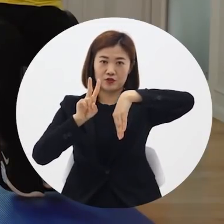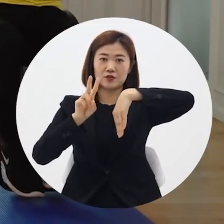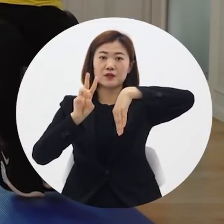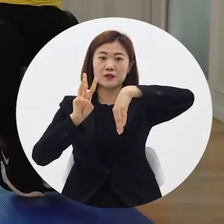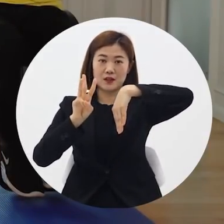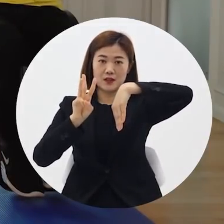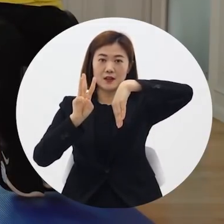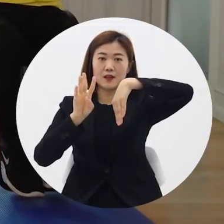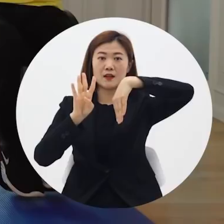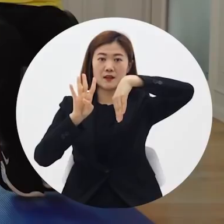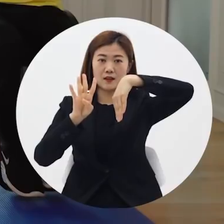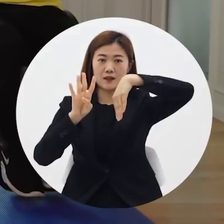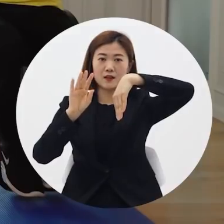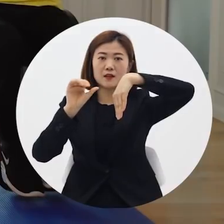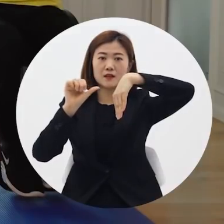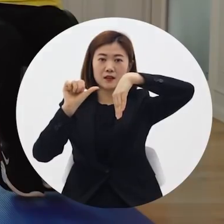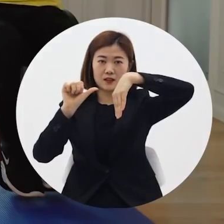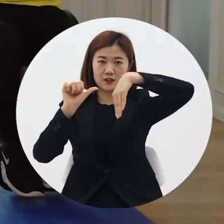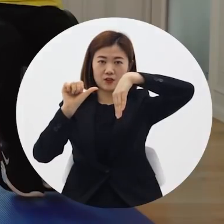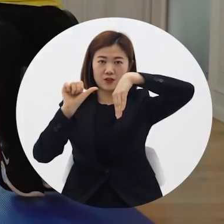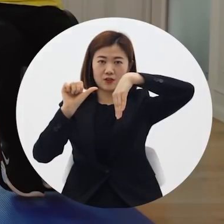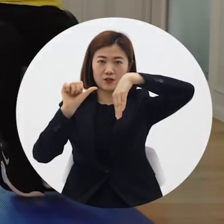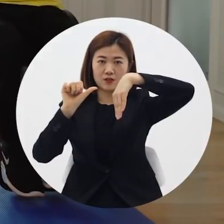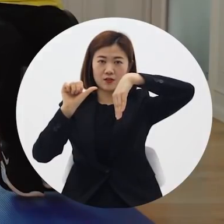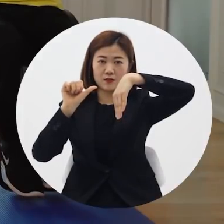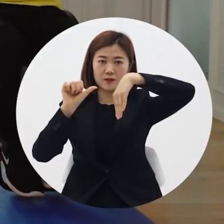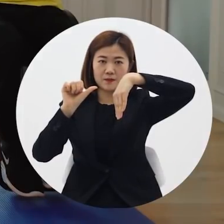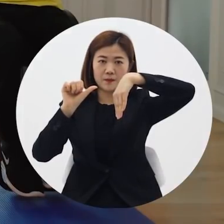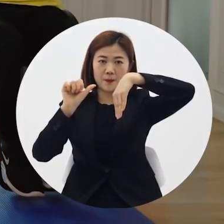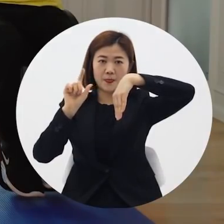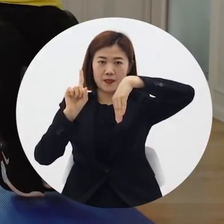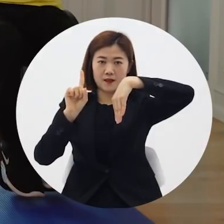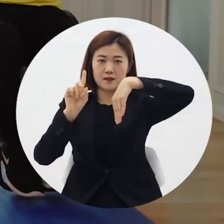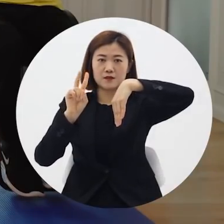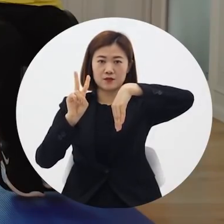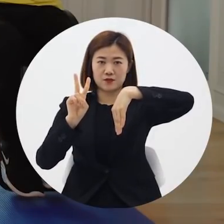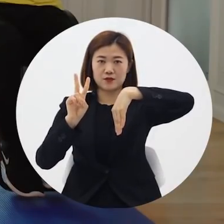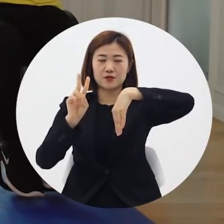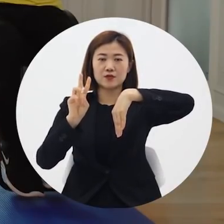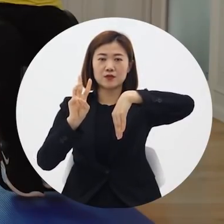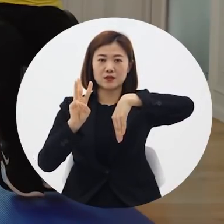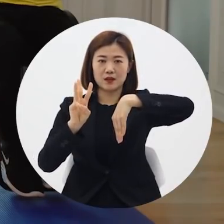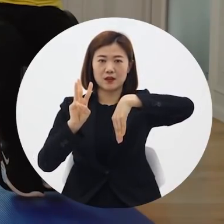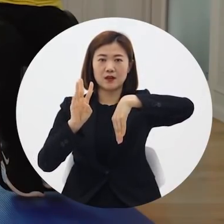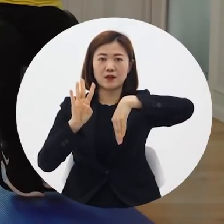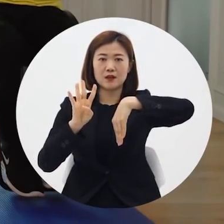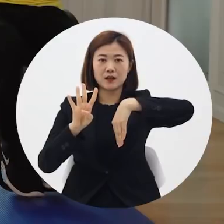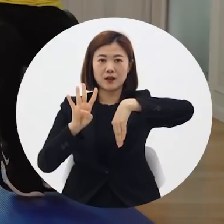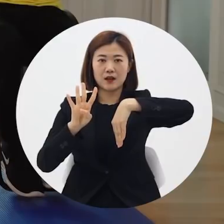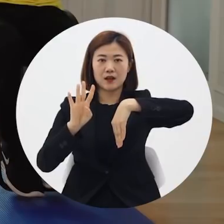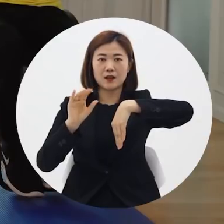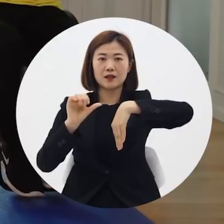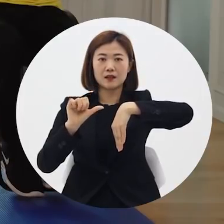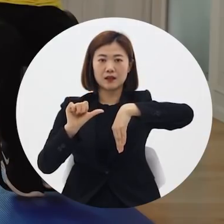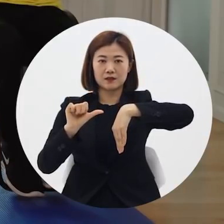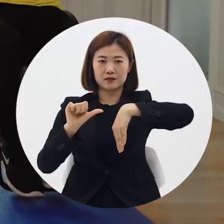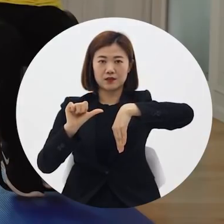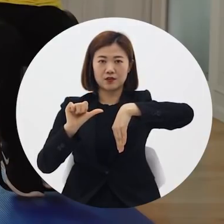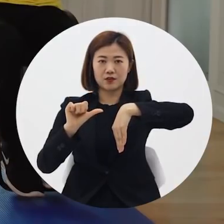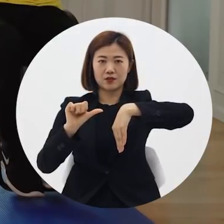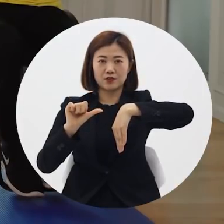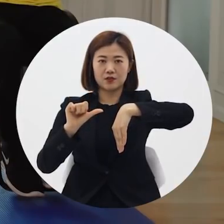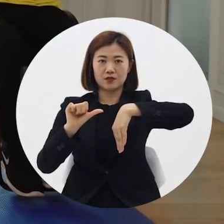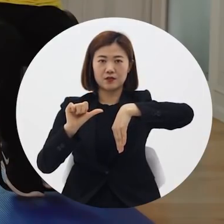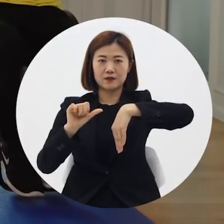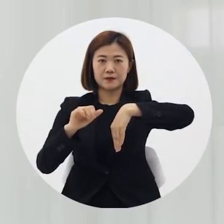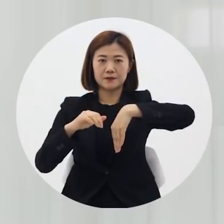둘, 셋, 넷, 다섯. 하나, 둘, 셋, 넷,